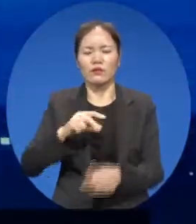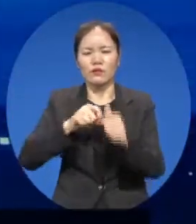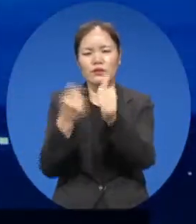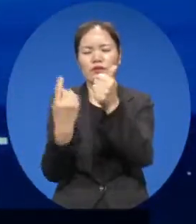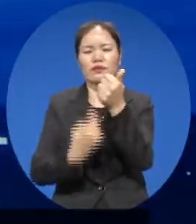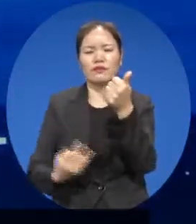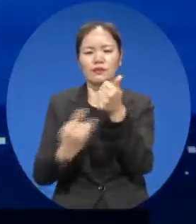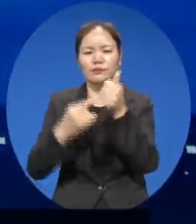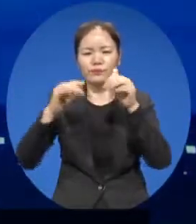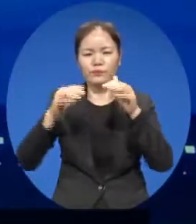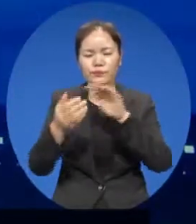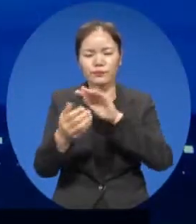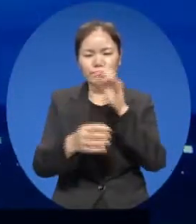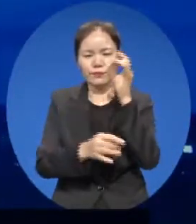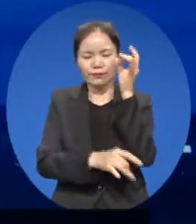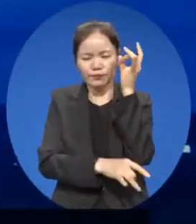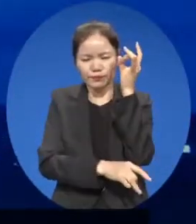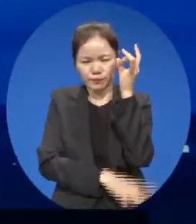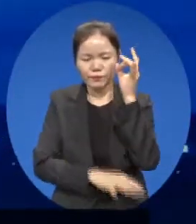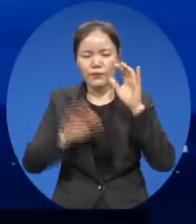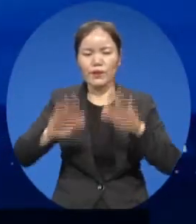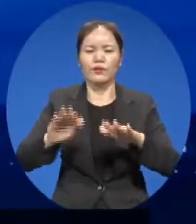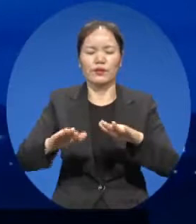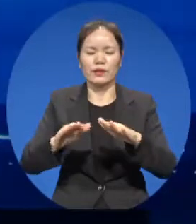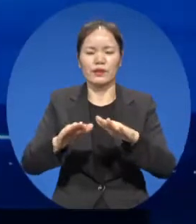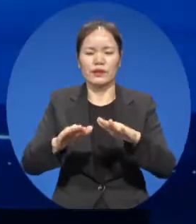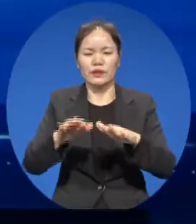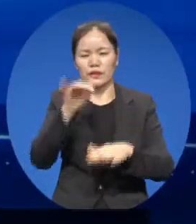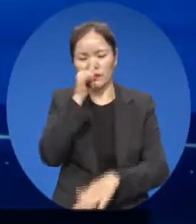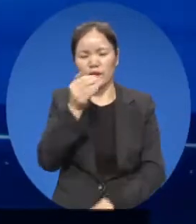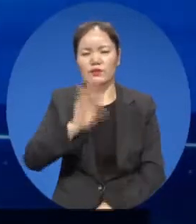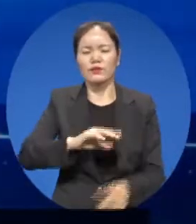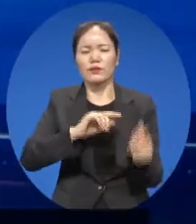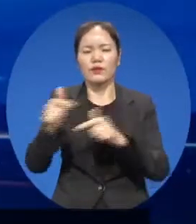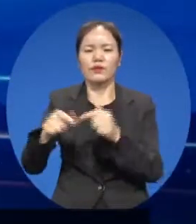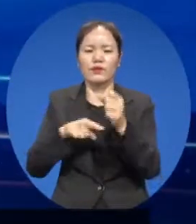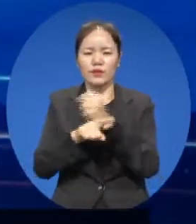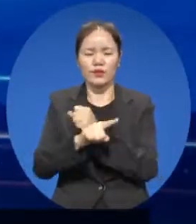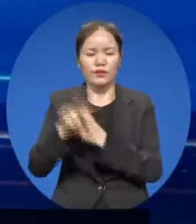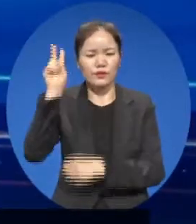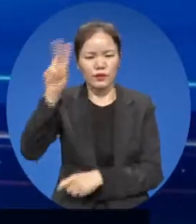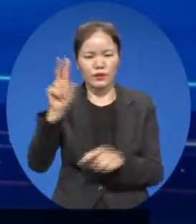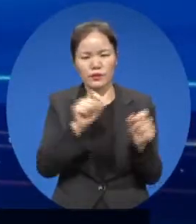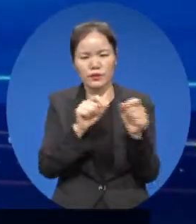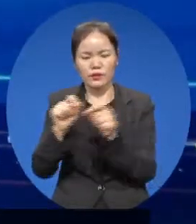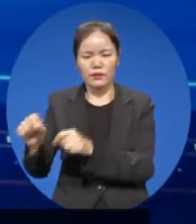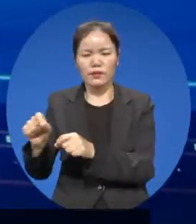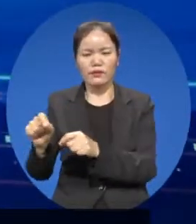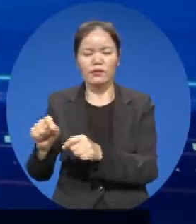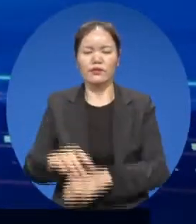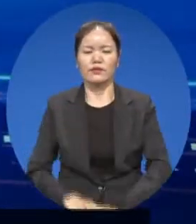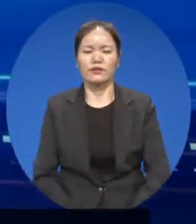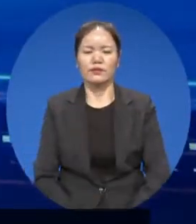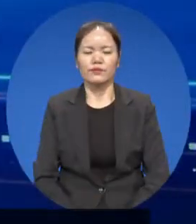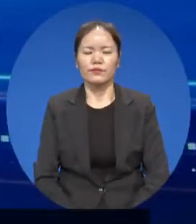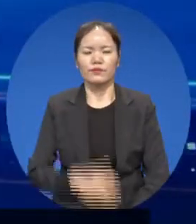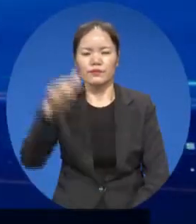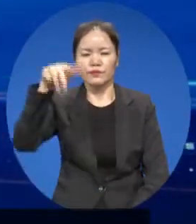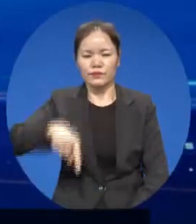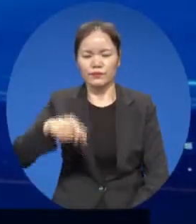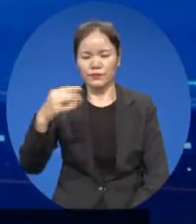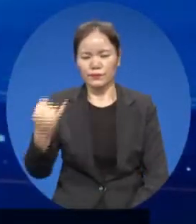원래 운으로 예정이 되어 있었는데 여러 가지 이유로 해서 지금 이틀이 연기돼 있는 상태입니다 춤의